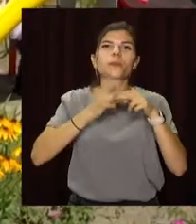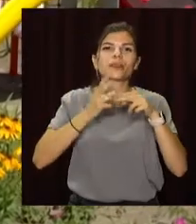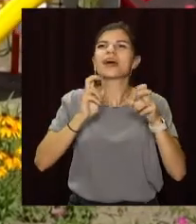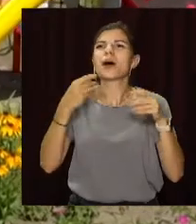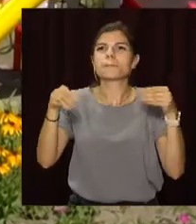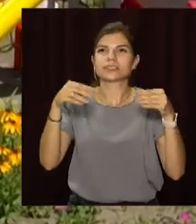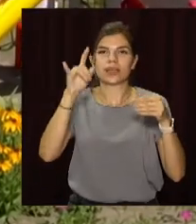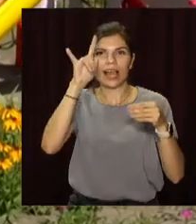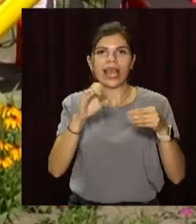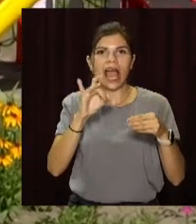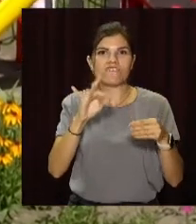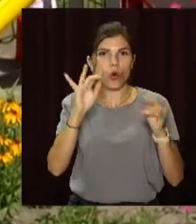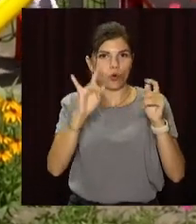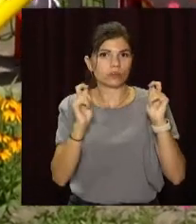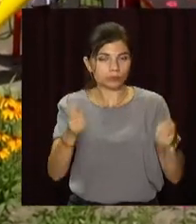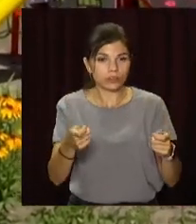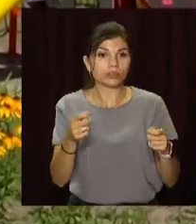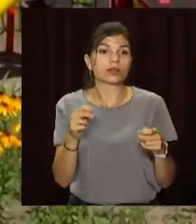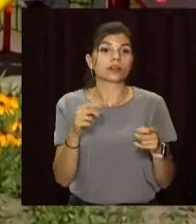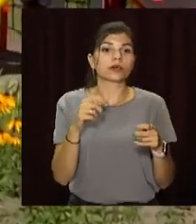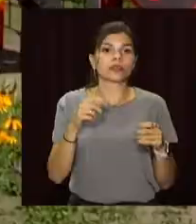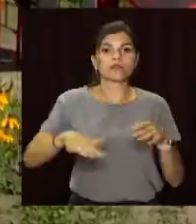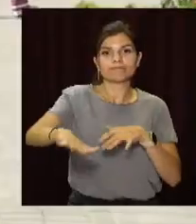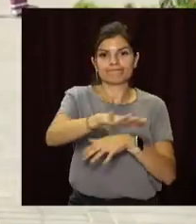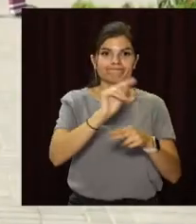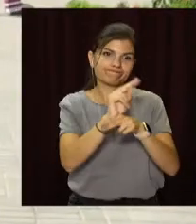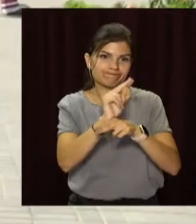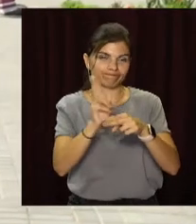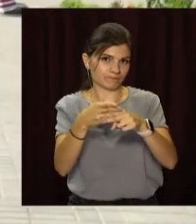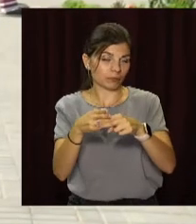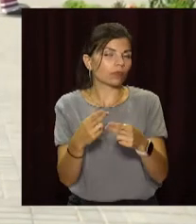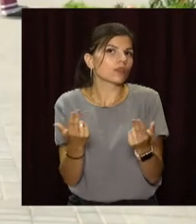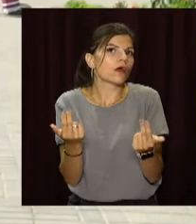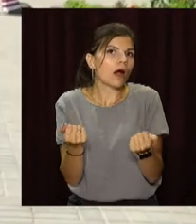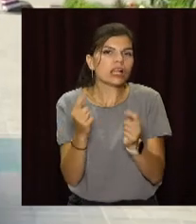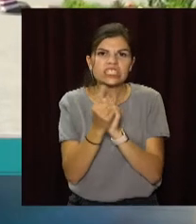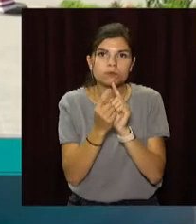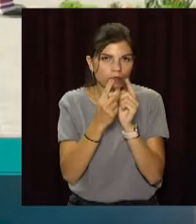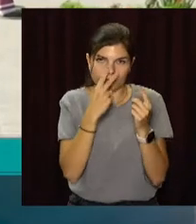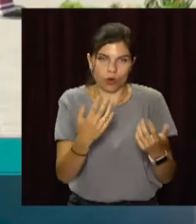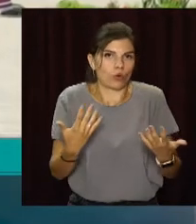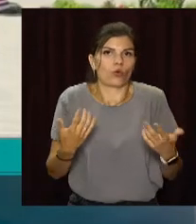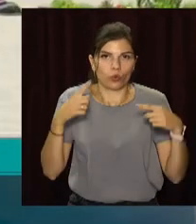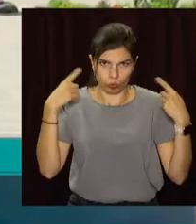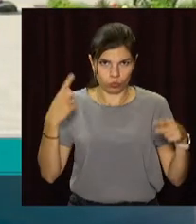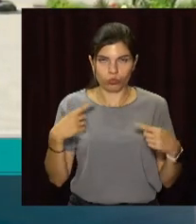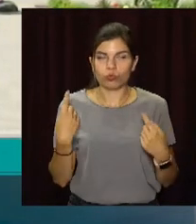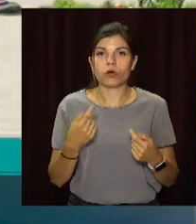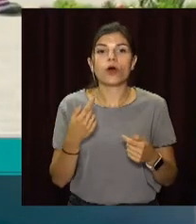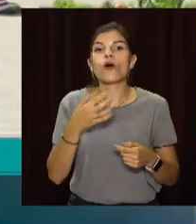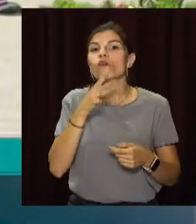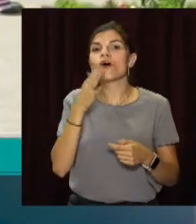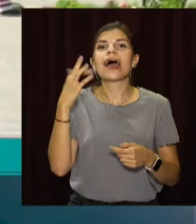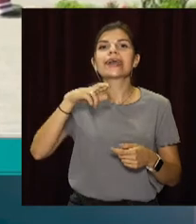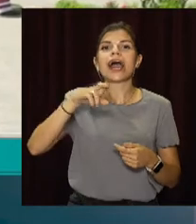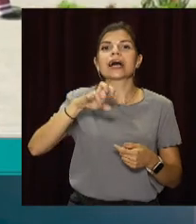нові меблі, ігрові комплекси та впорядкували прилеглу територію. Звісно, змінення произошли колосальні за эти годы, с того, как мы пришли в